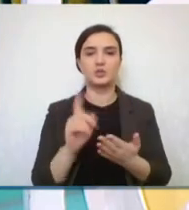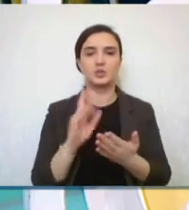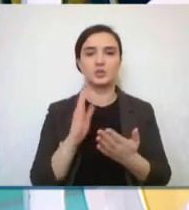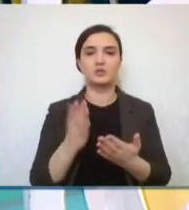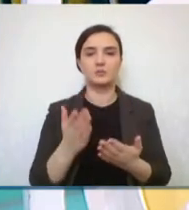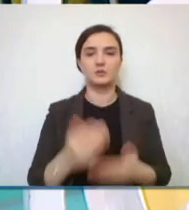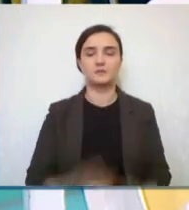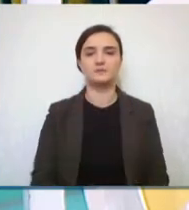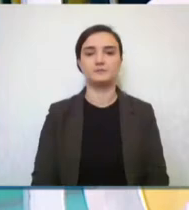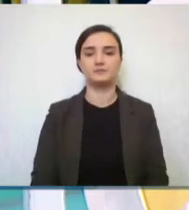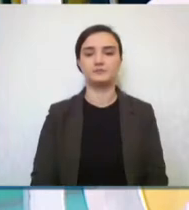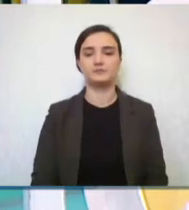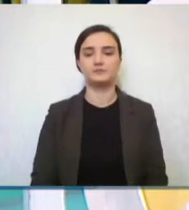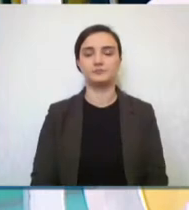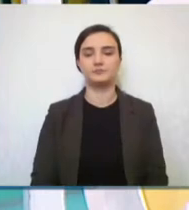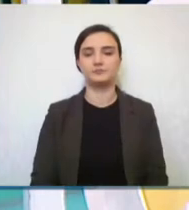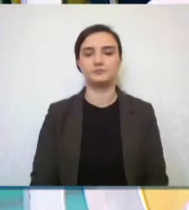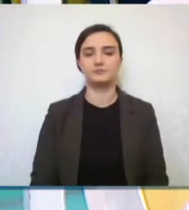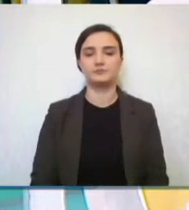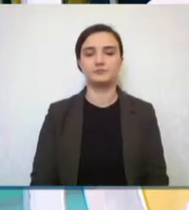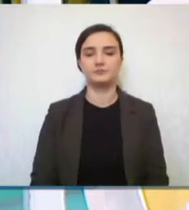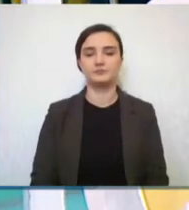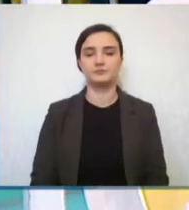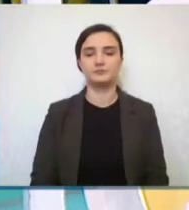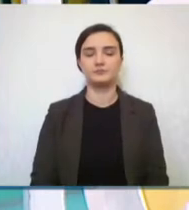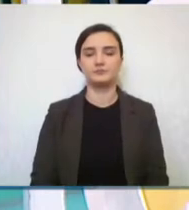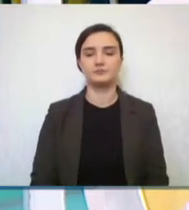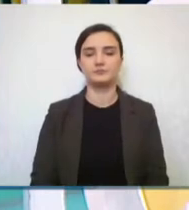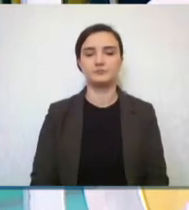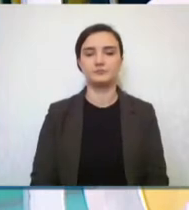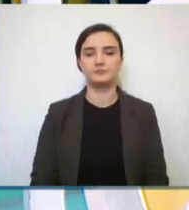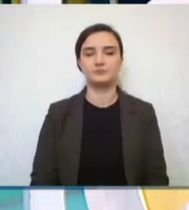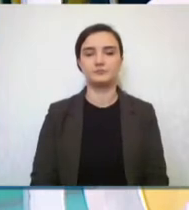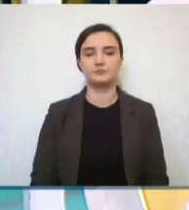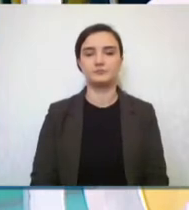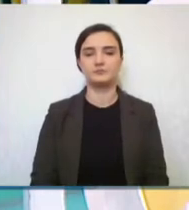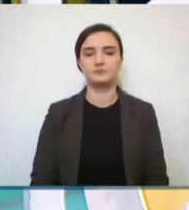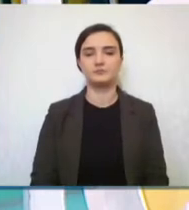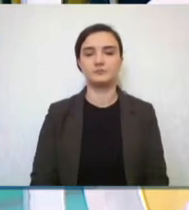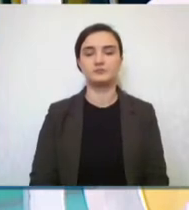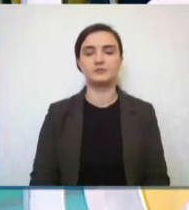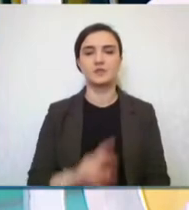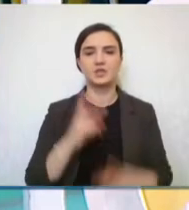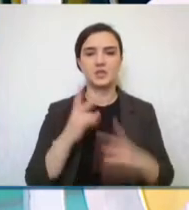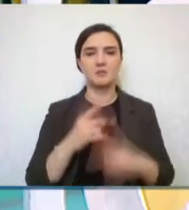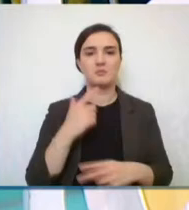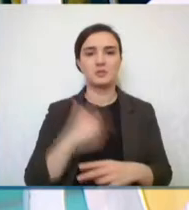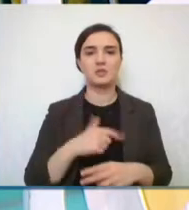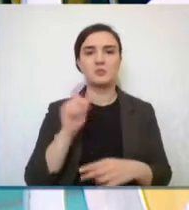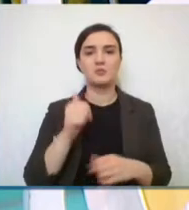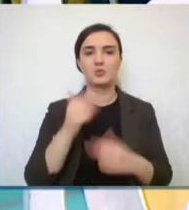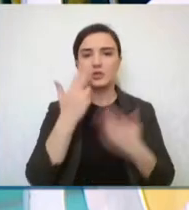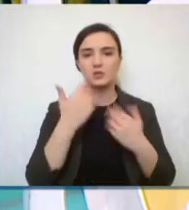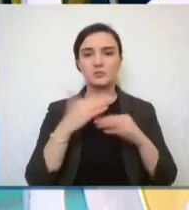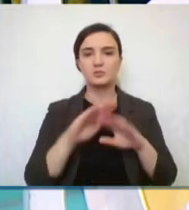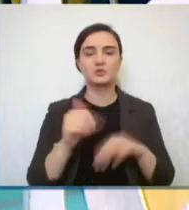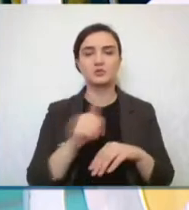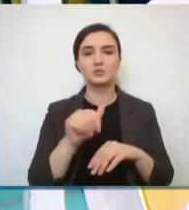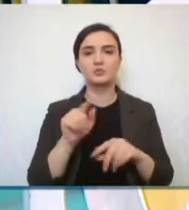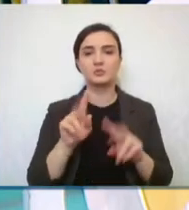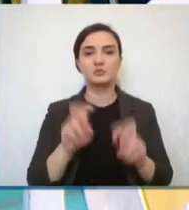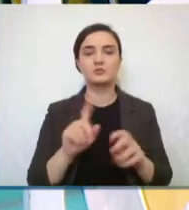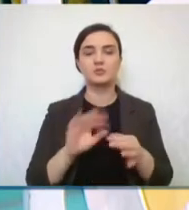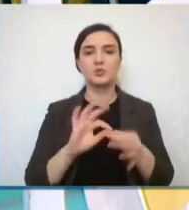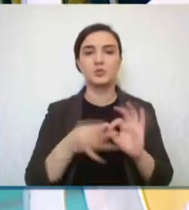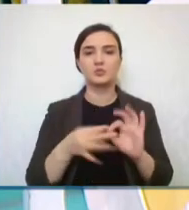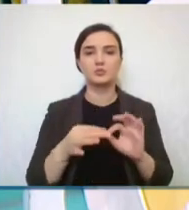ნუ რა დამე მართა ვიძახე, ხო, რა დამე მართა, ეს არის. ამიტომ ადამიანი როგორ არის? ადაპტაცია რას ნიშნავს? ადაპტაცია ნიშნავს კონკრეტულ გარემოში